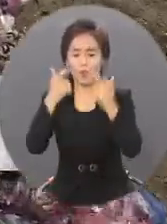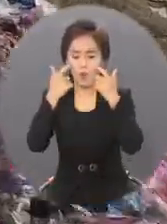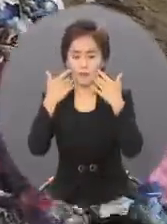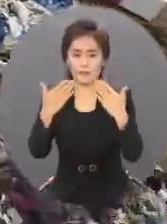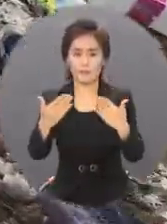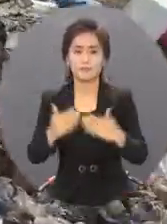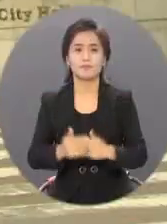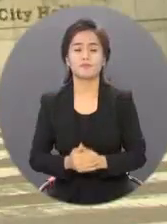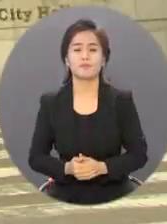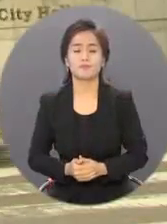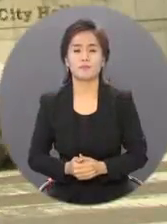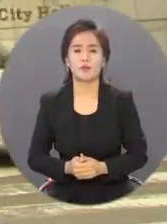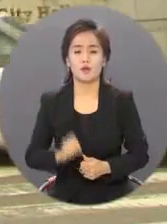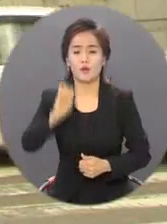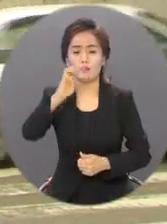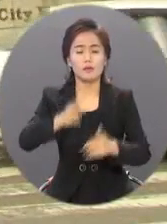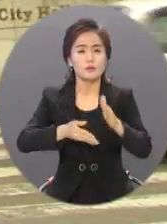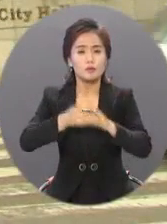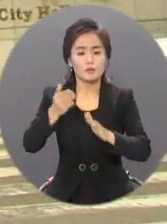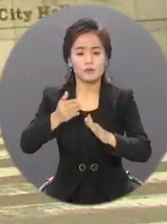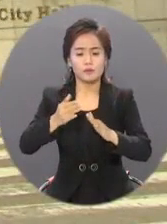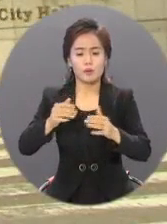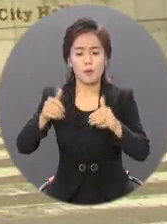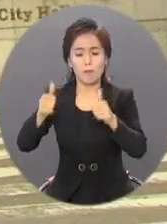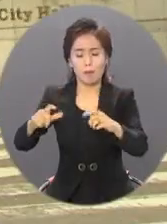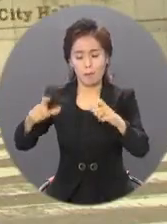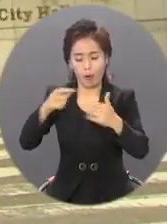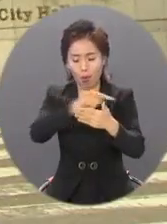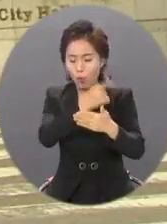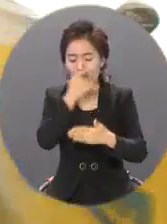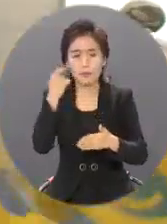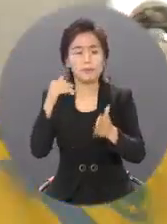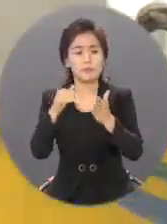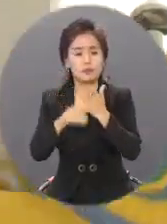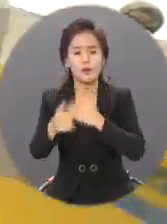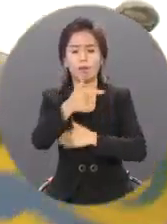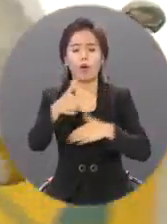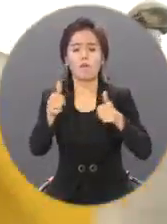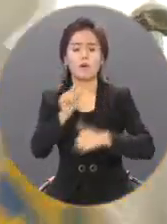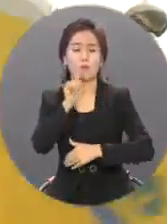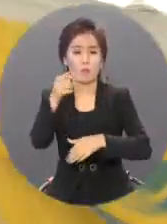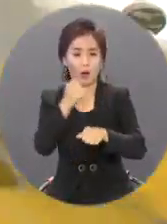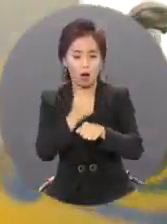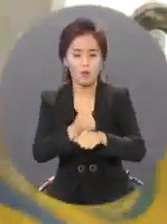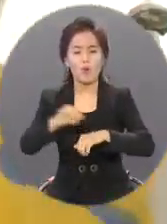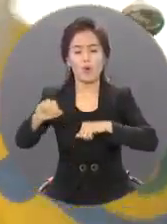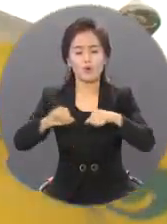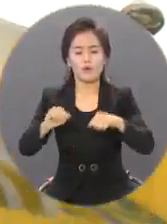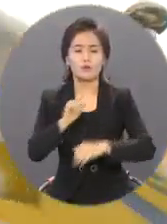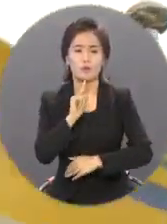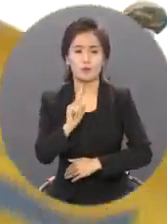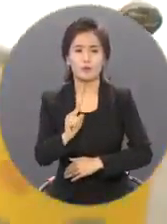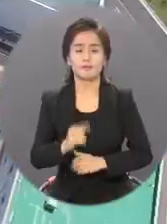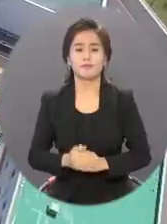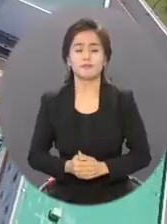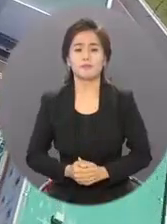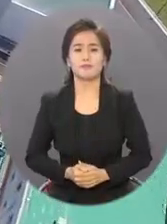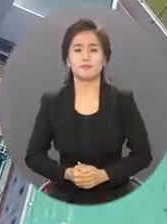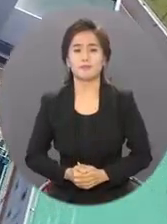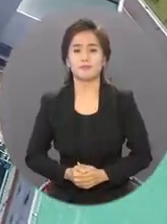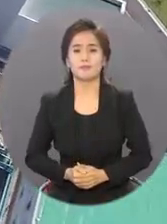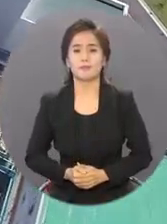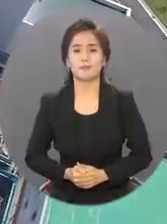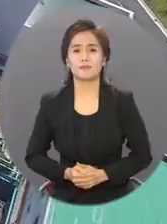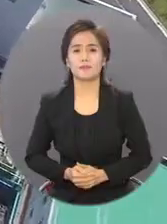아닐까요 나주시 도 판결문을 확인하는대로 대법원 상고를 준비하는 등 대응에 나설 것이라고 뵙겠습니다 mbc